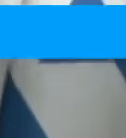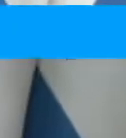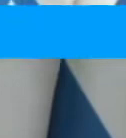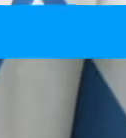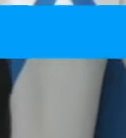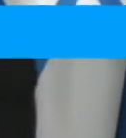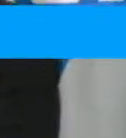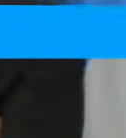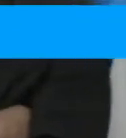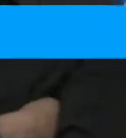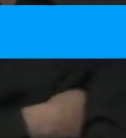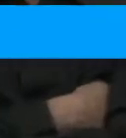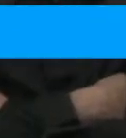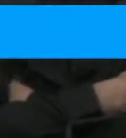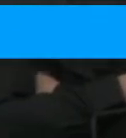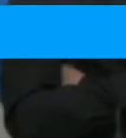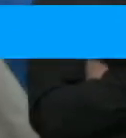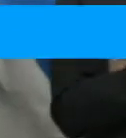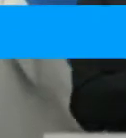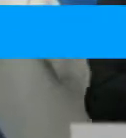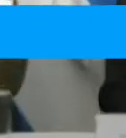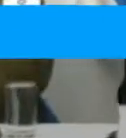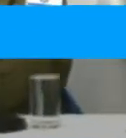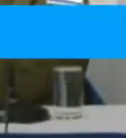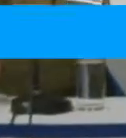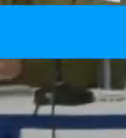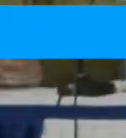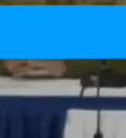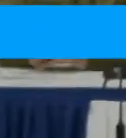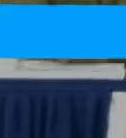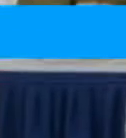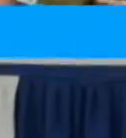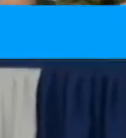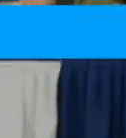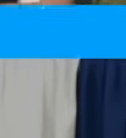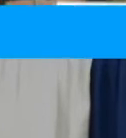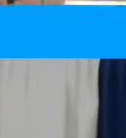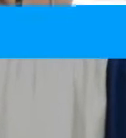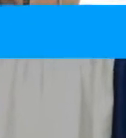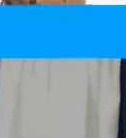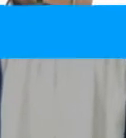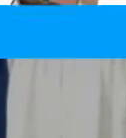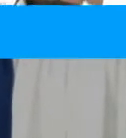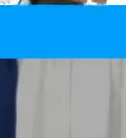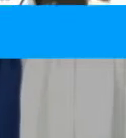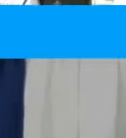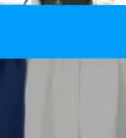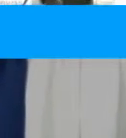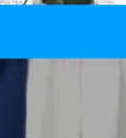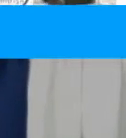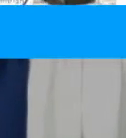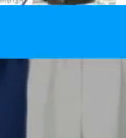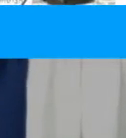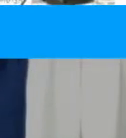לנו, כי הוא מקריב את עזה על פני כל דבר אחר למען האידיאולוגיה שלו, אידיאולוגיה של ארגון